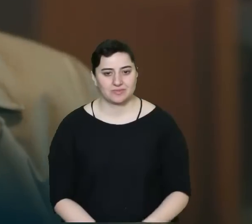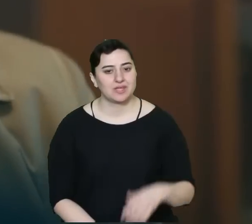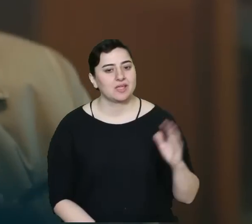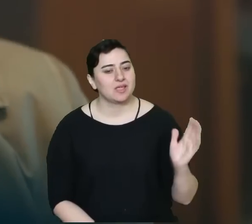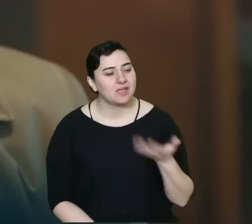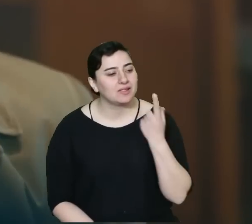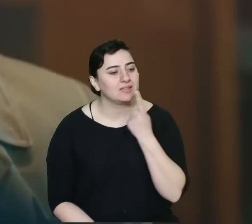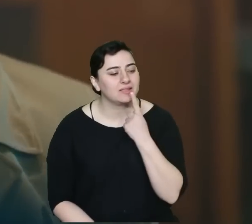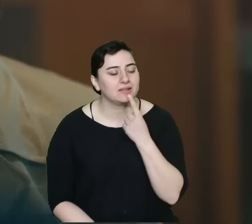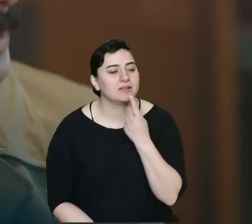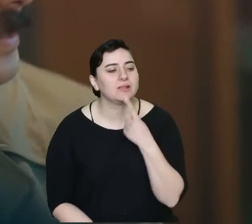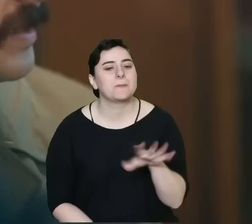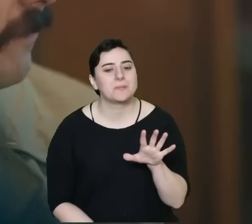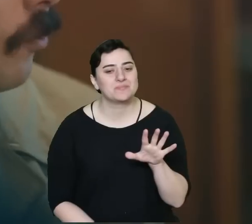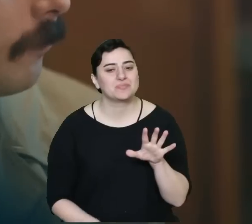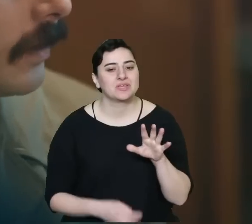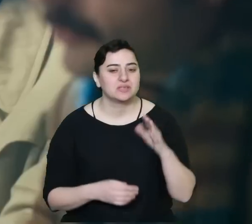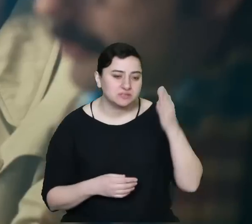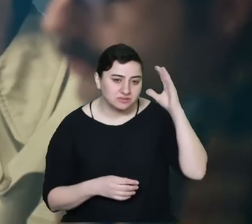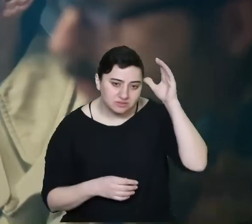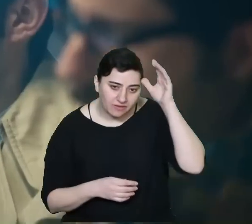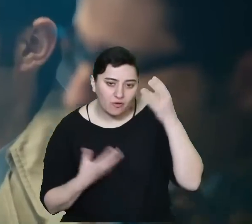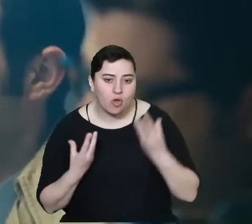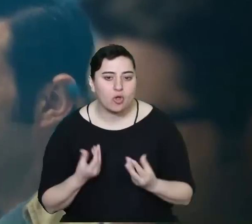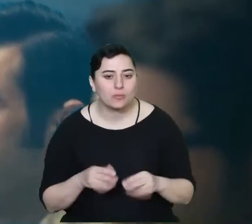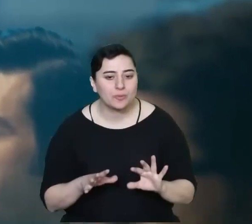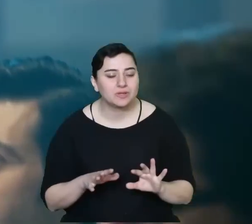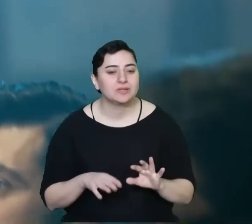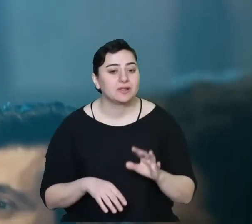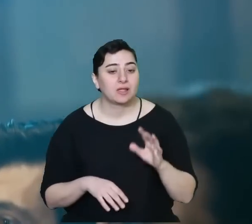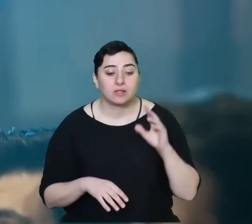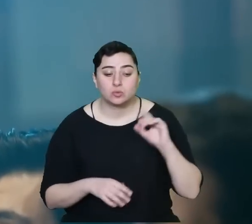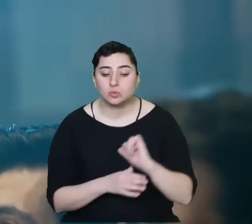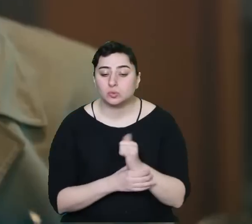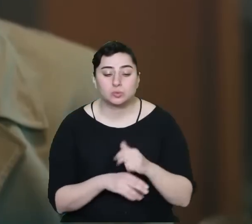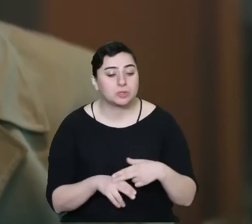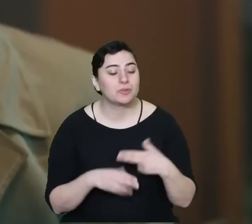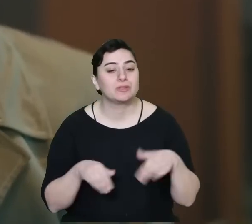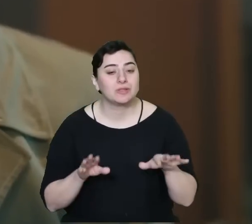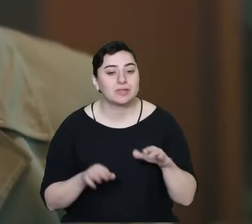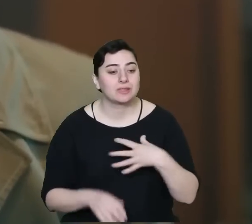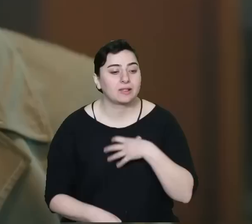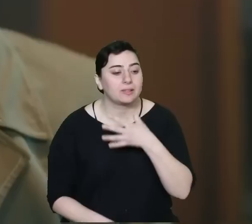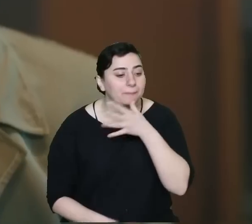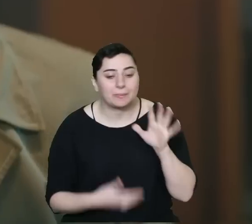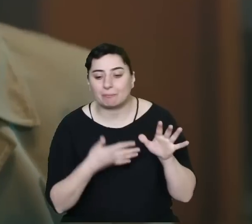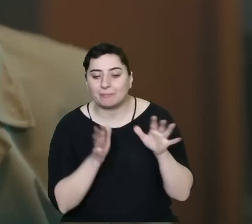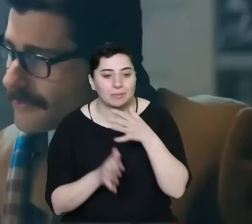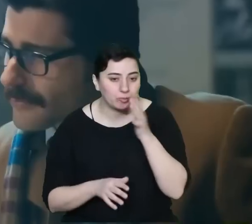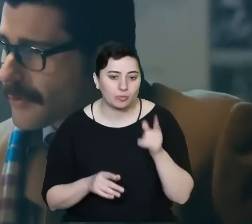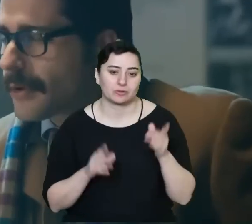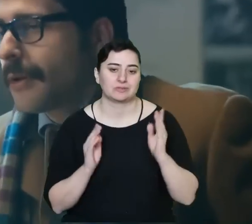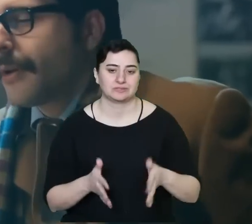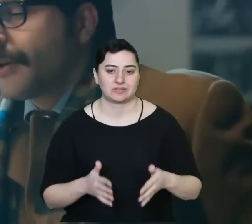Ehli dildir diyemem sinesi saf olmayana. Ehli dil birbirini bilmemek. İnsaf